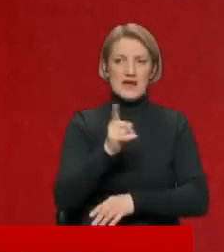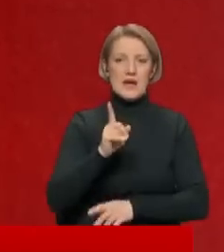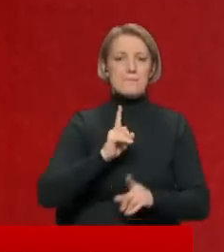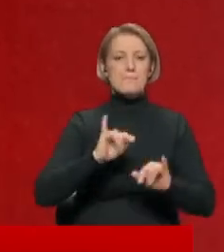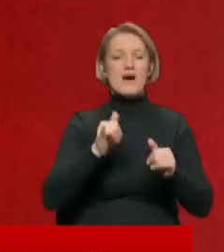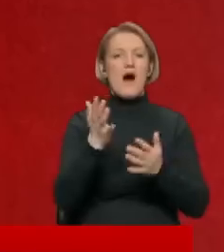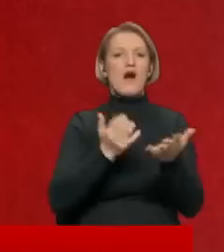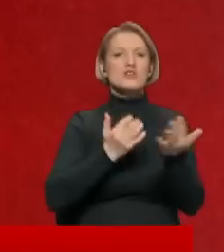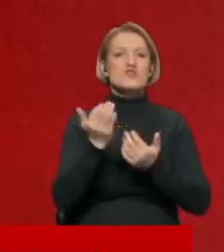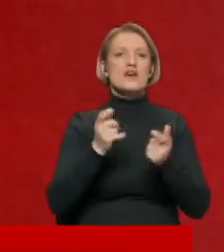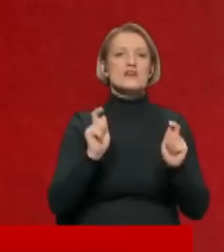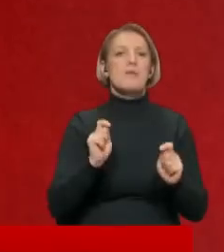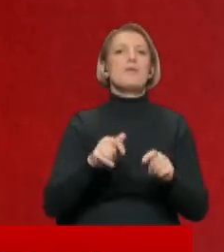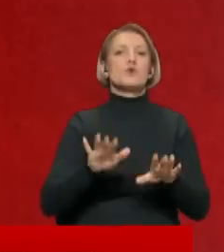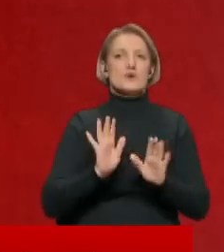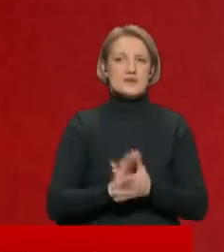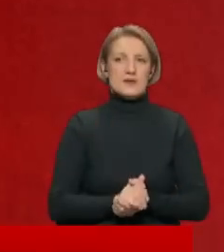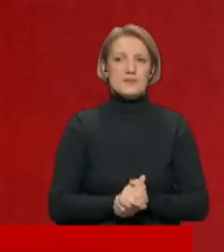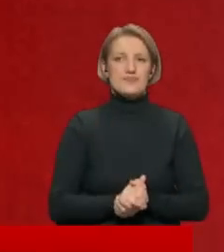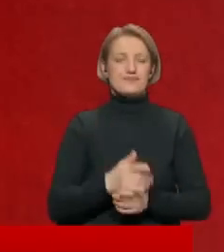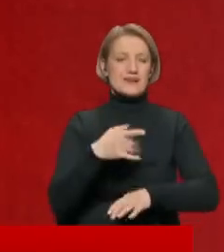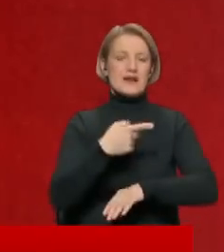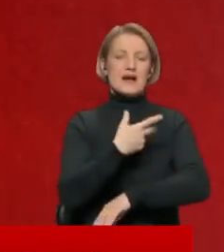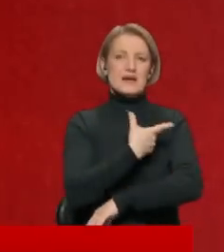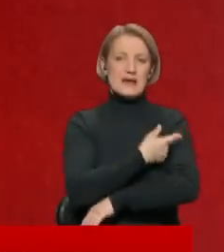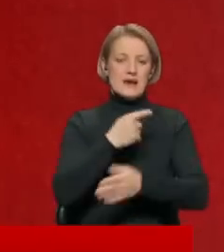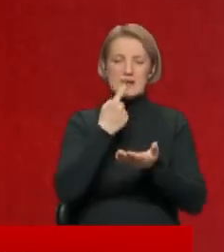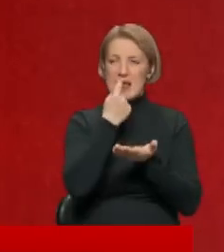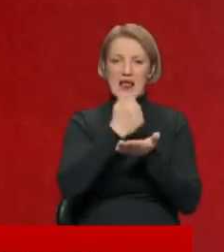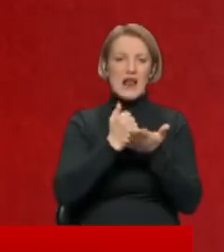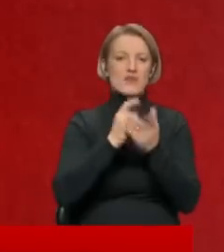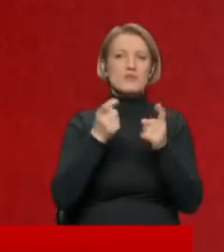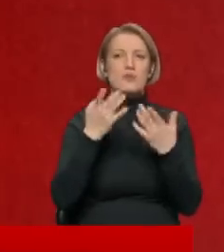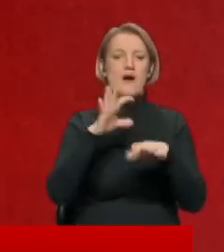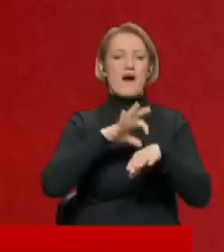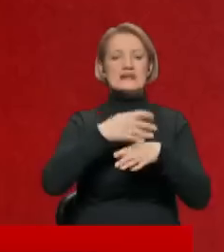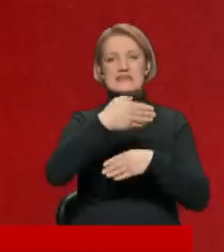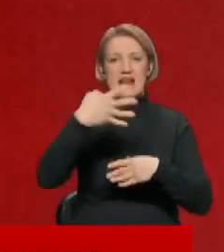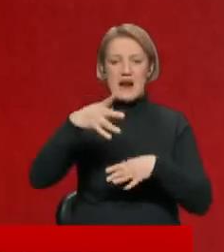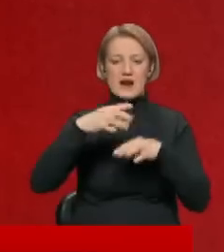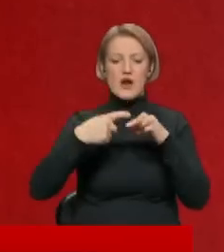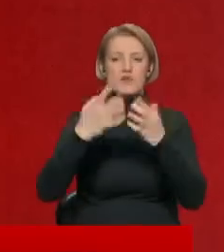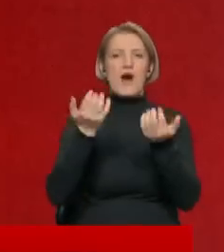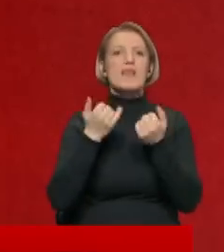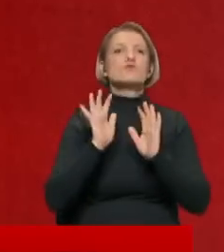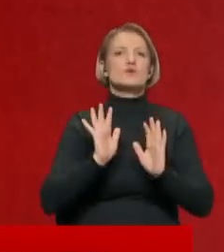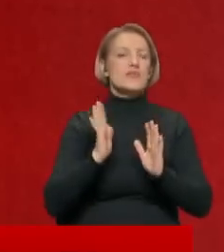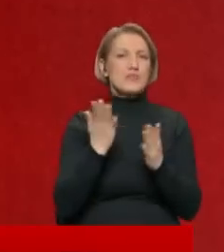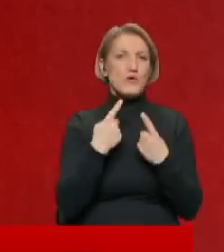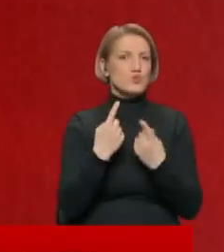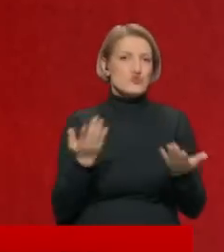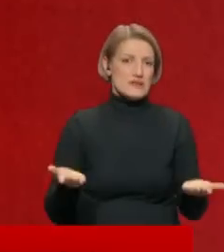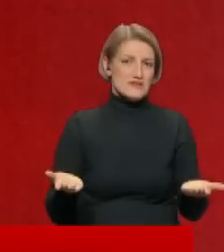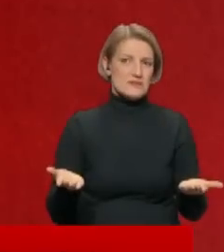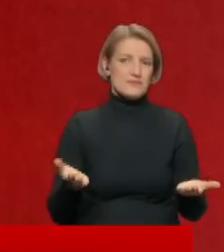marketlerden alışveriş yapamıyorsa eczanede ilaç bulamıyor hastanelerde randevu alamıyorsa Neyi konuşacaksınız